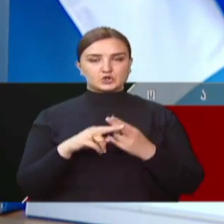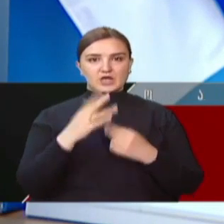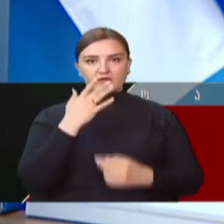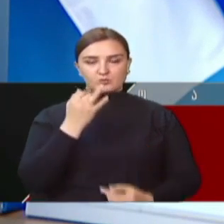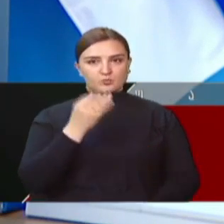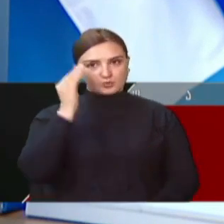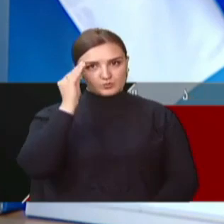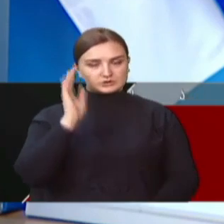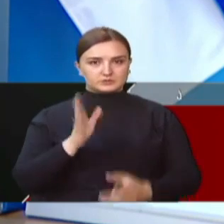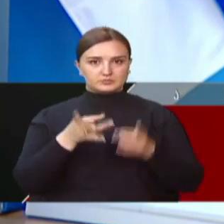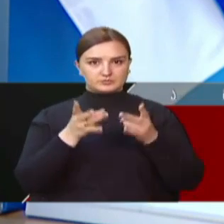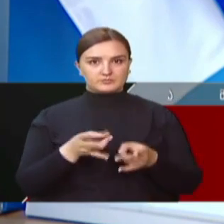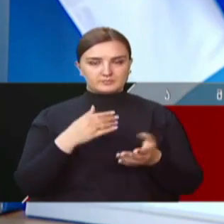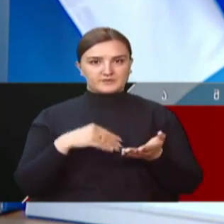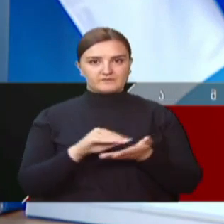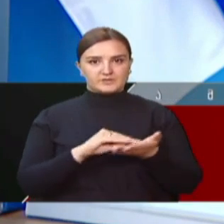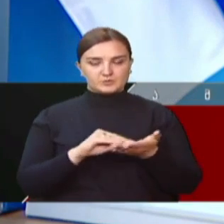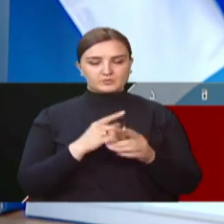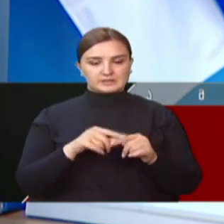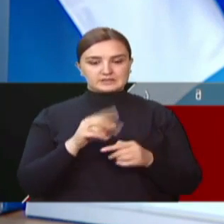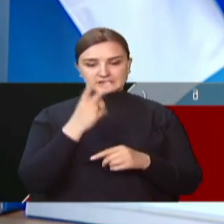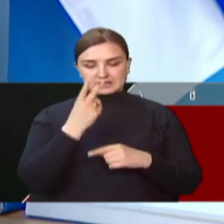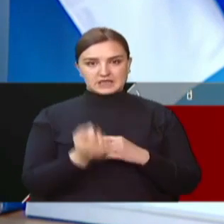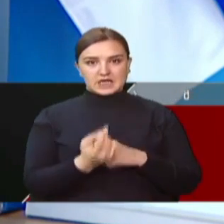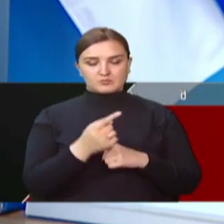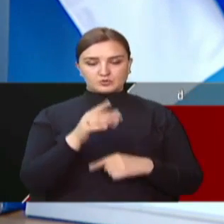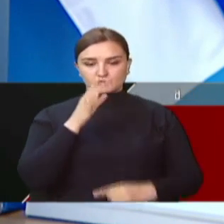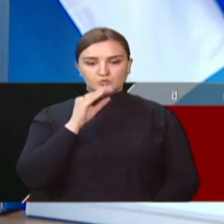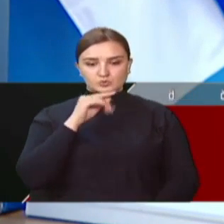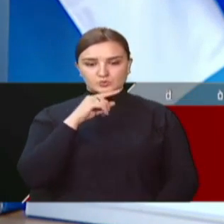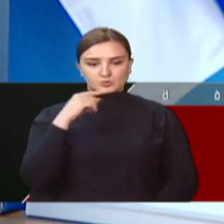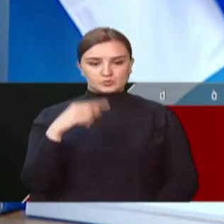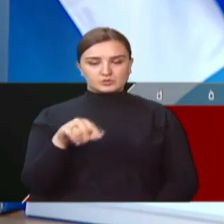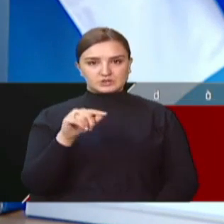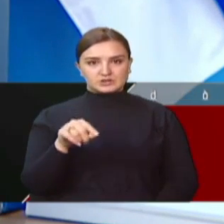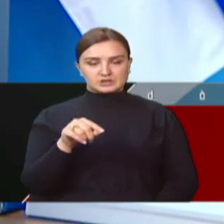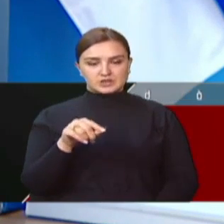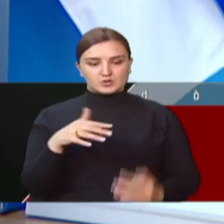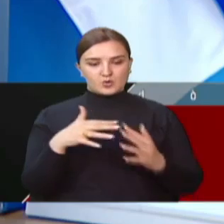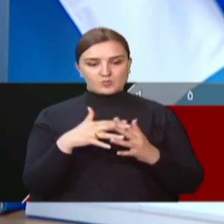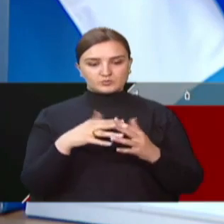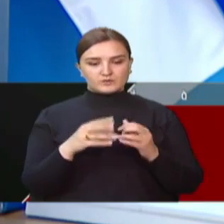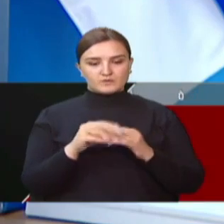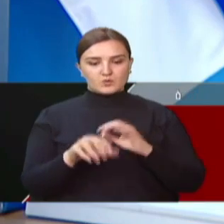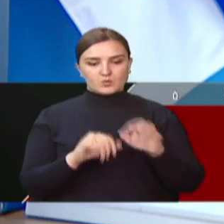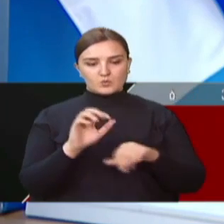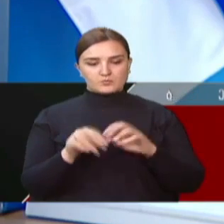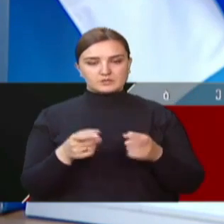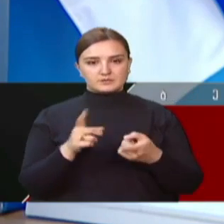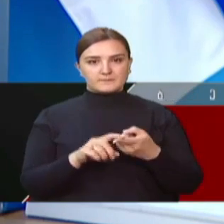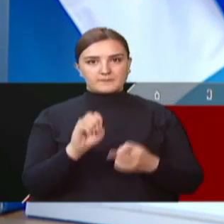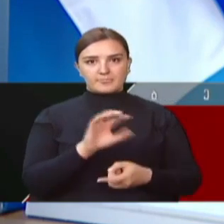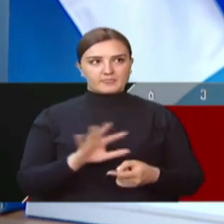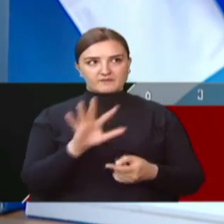დაზიანდება. ეს ვიმეორებ, ეს გამოჩნდა მაშინ, როდესაც რუსეთის ინტერვენციასთან, ომთან და ოკუპაციასთან დაკავშირებით